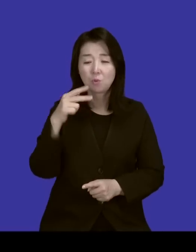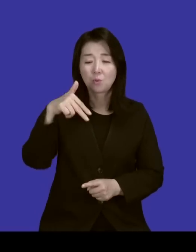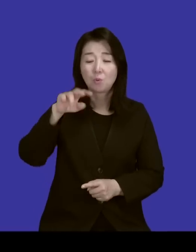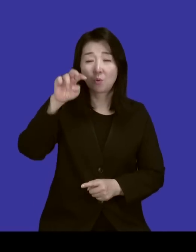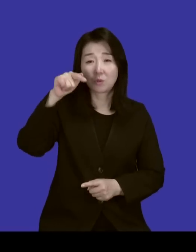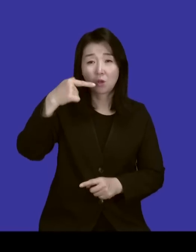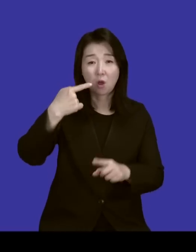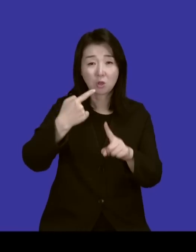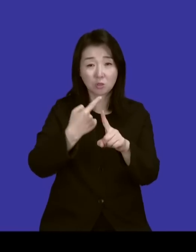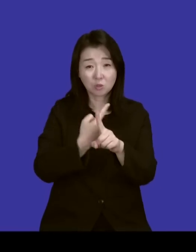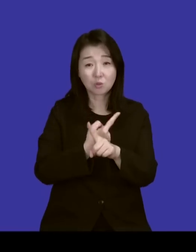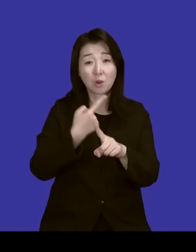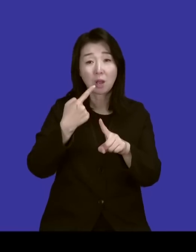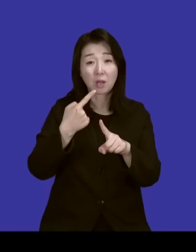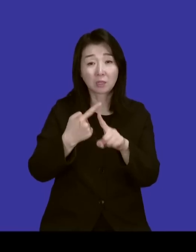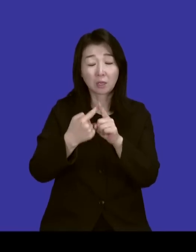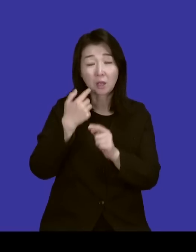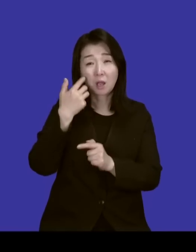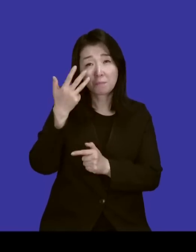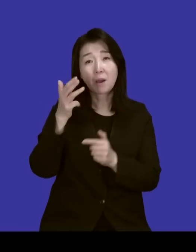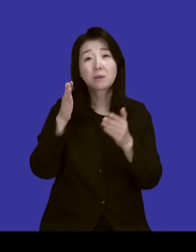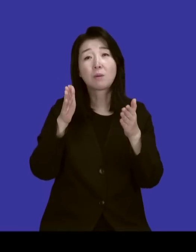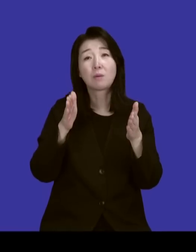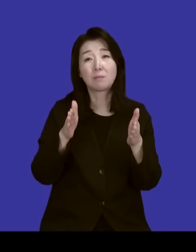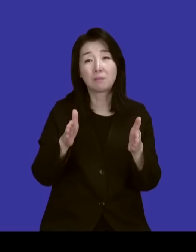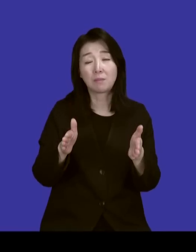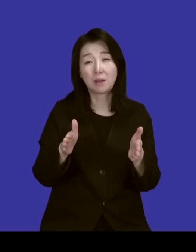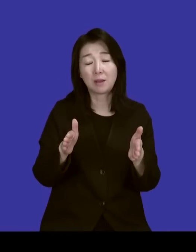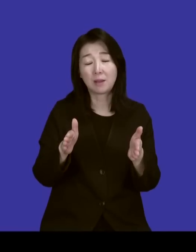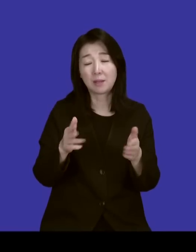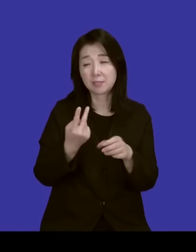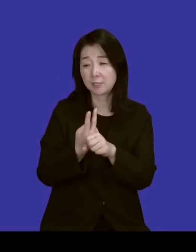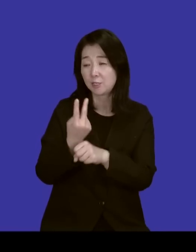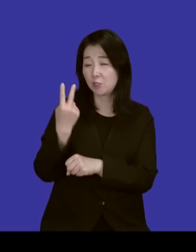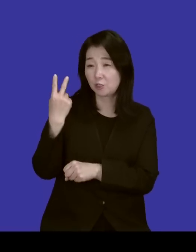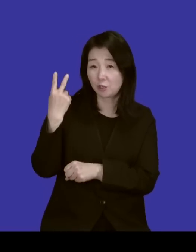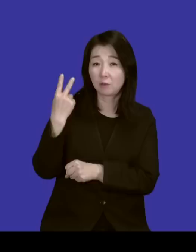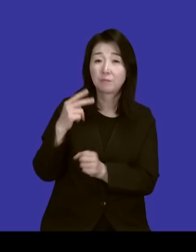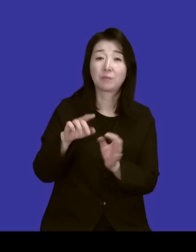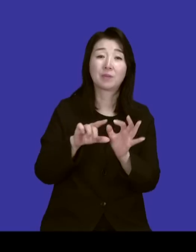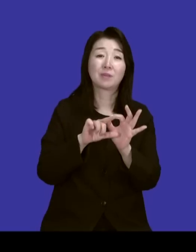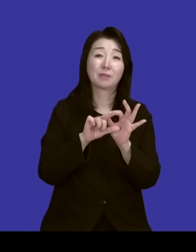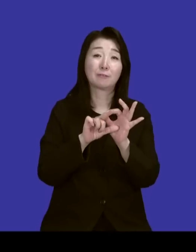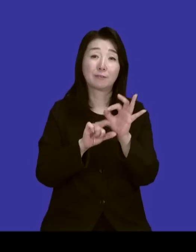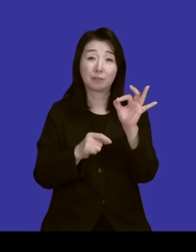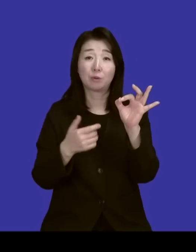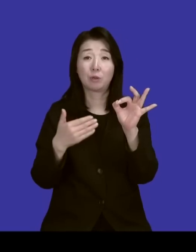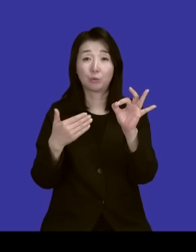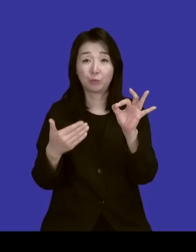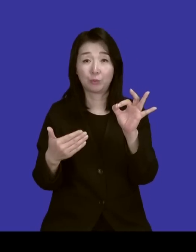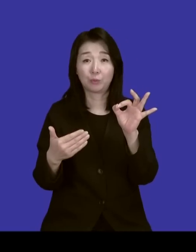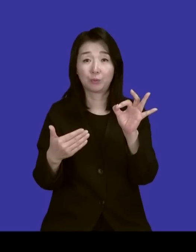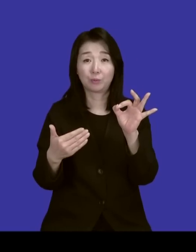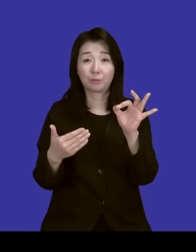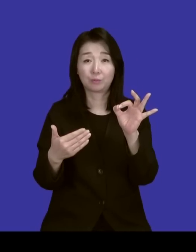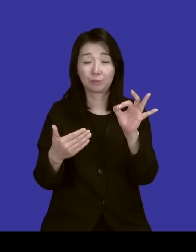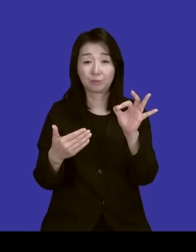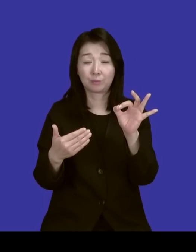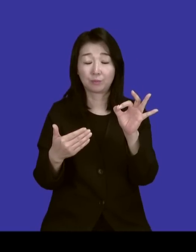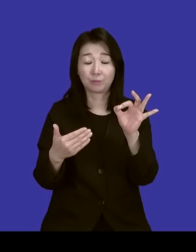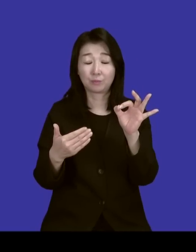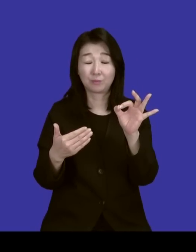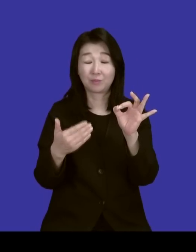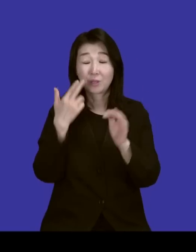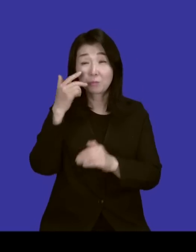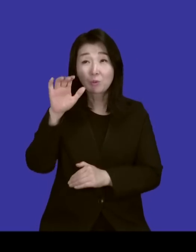받다가 8개월을 채우지 못하고 2년 전 10월 9일 미국은